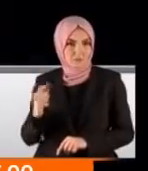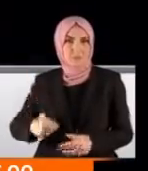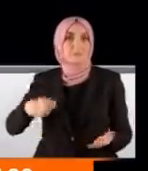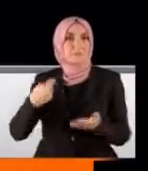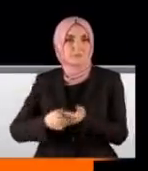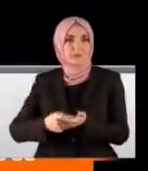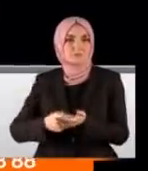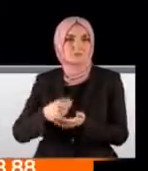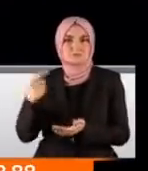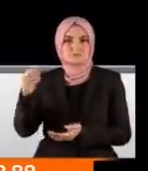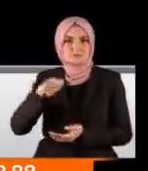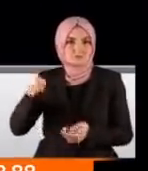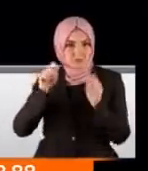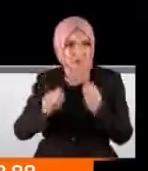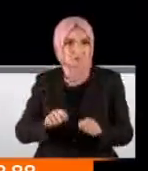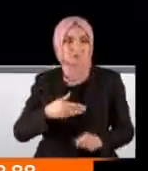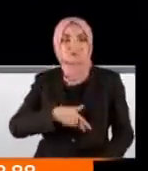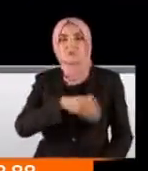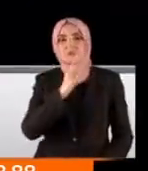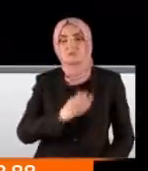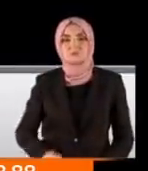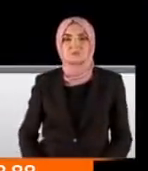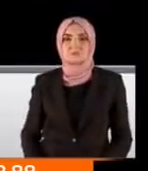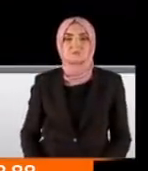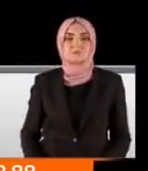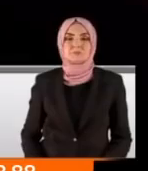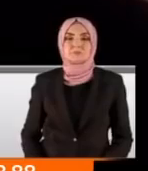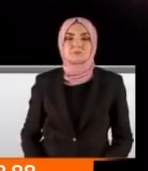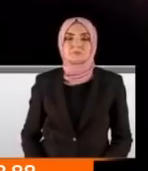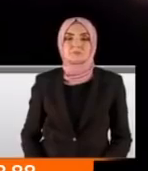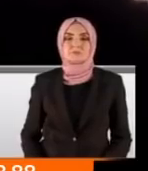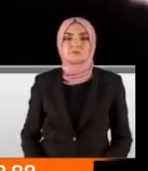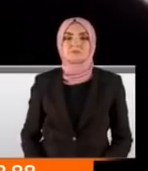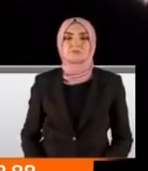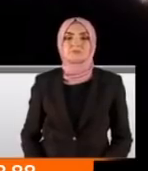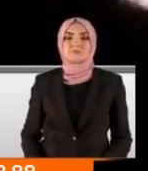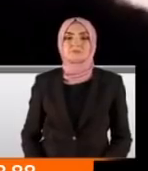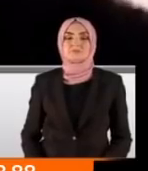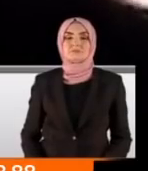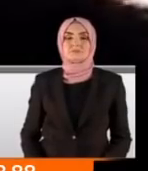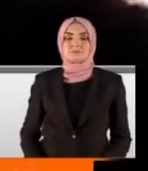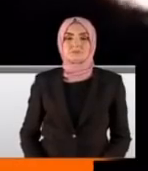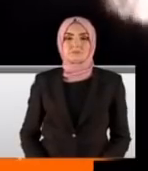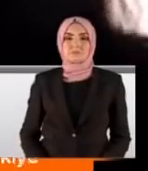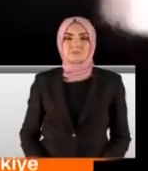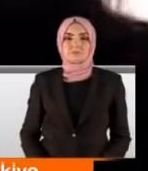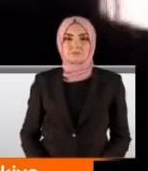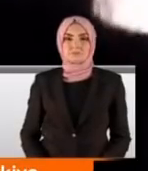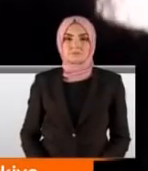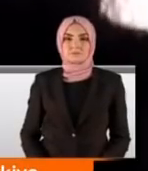gitmiş. Normalde pazartesi günü bu evi tahliye etmem gerekiyordu çünkü oturduğum ev satıldı. Ben şu an evsiz